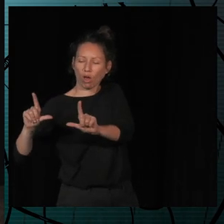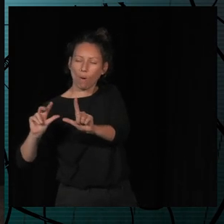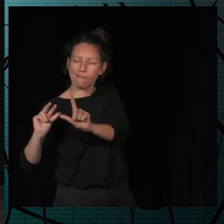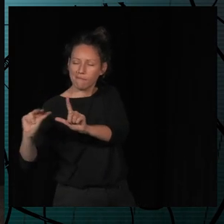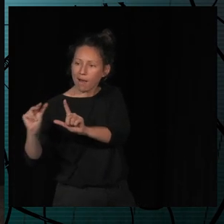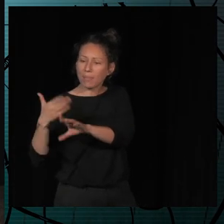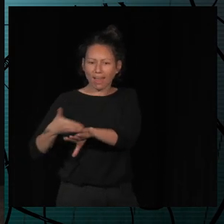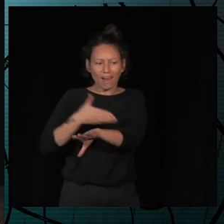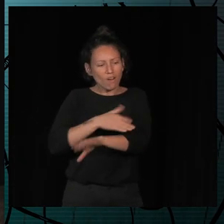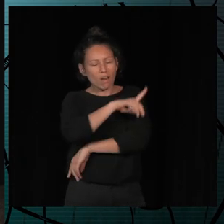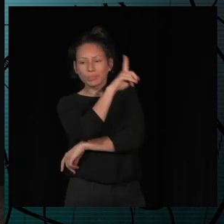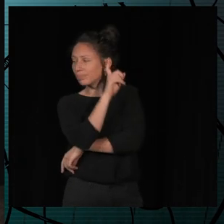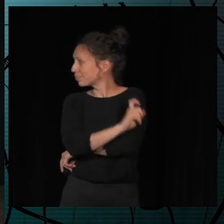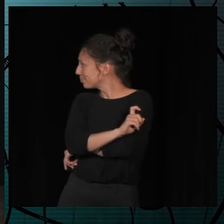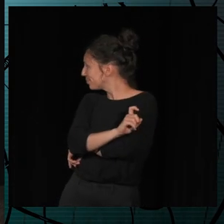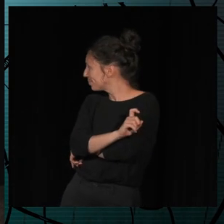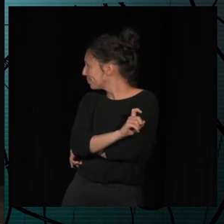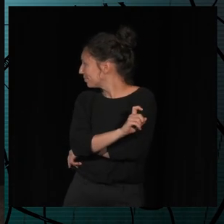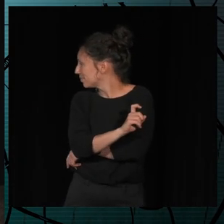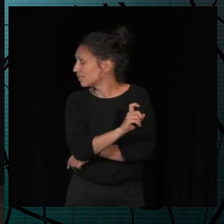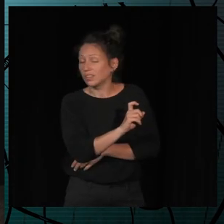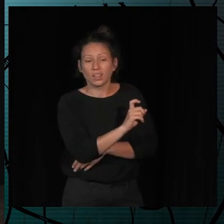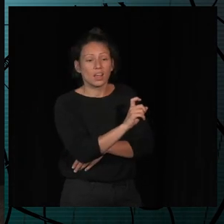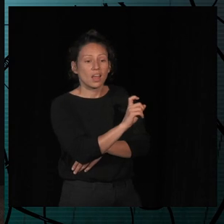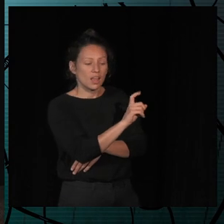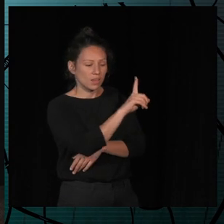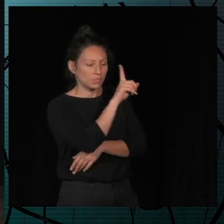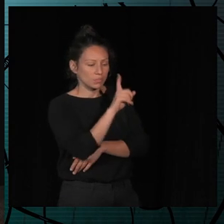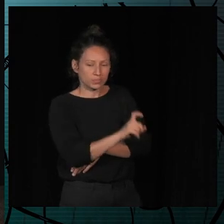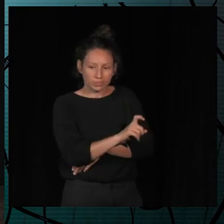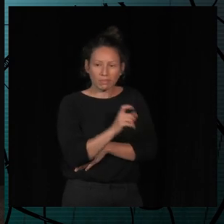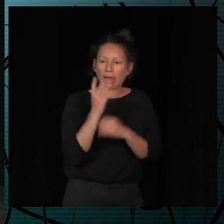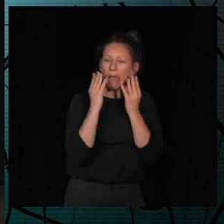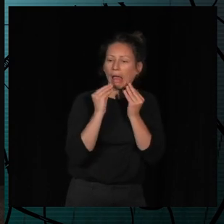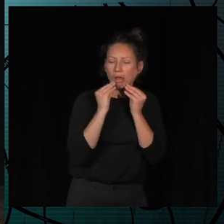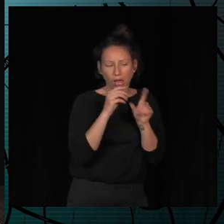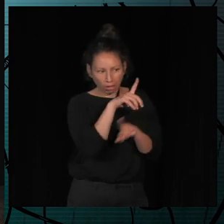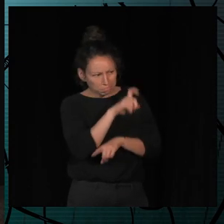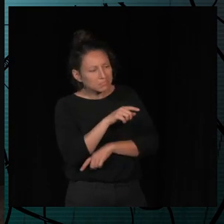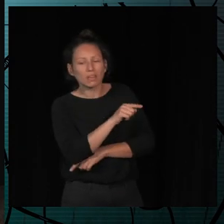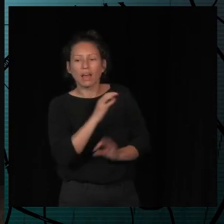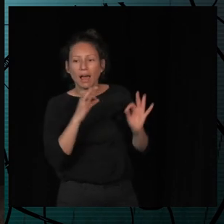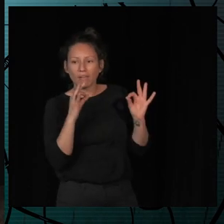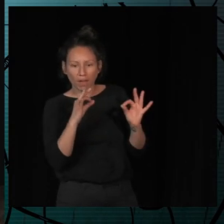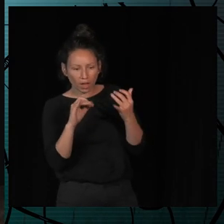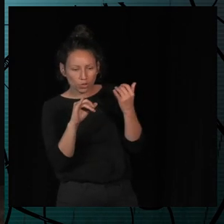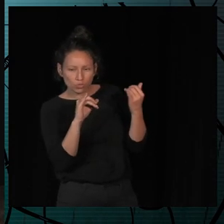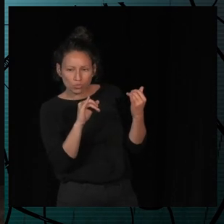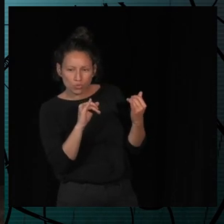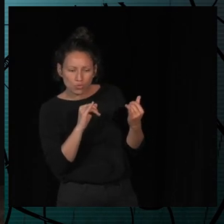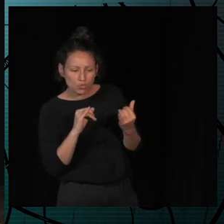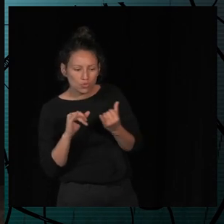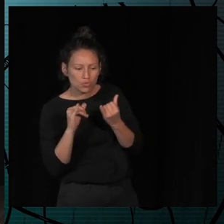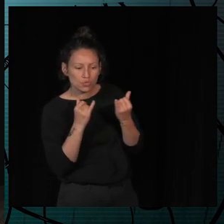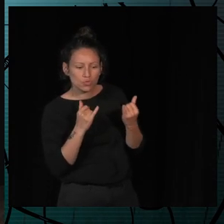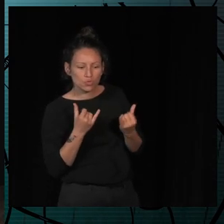notamment Éric Lambert parce que je sais que vous travaillez beaucoup sur les effets cognitifs des jeux vidéos notamment ce que